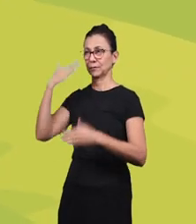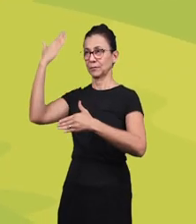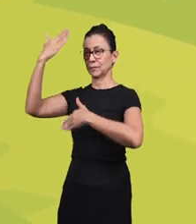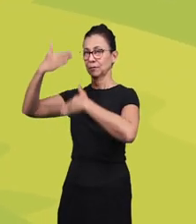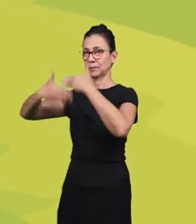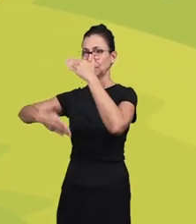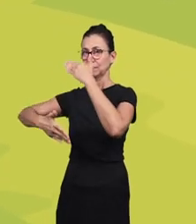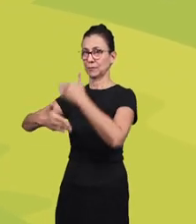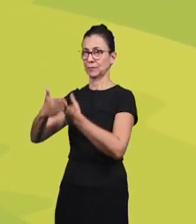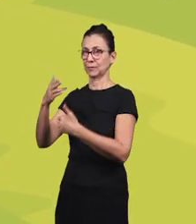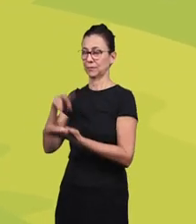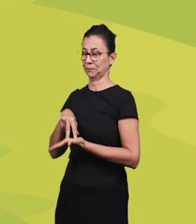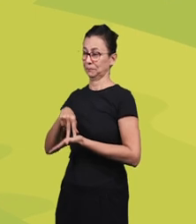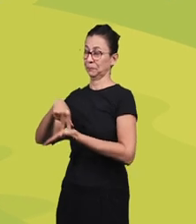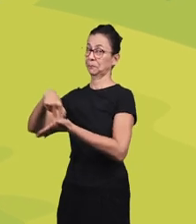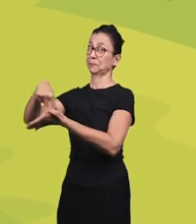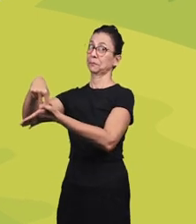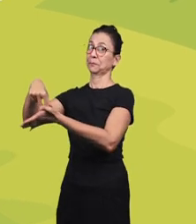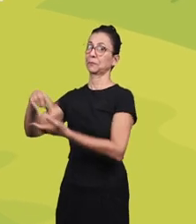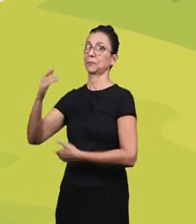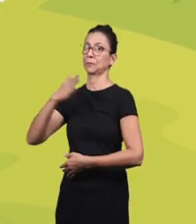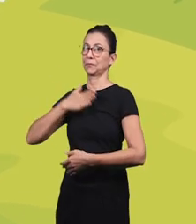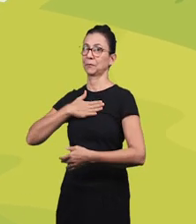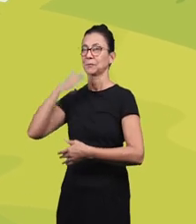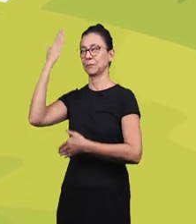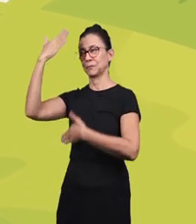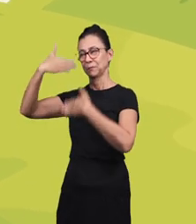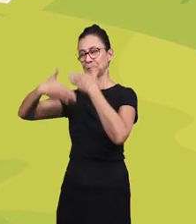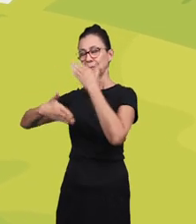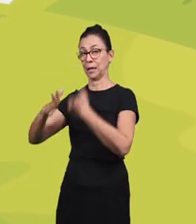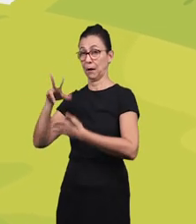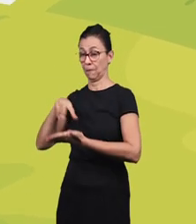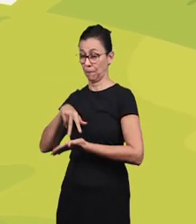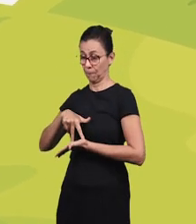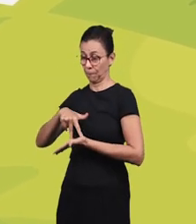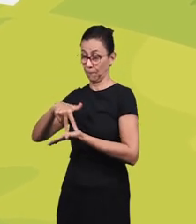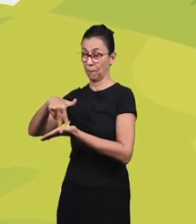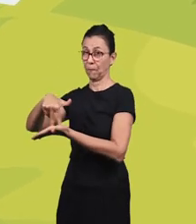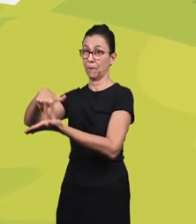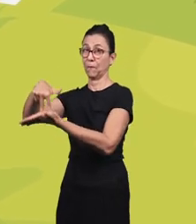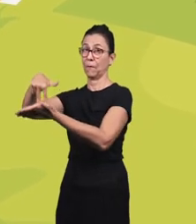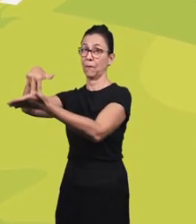minha presença e vos guiarei. Andai na minha